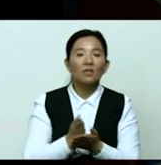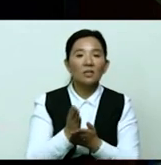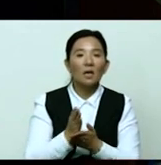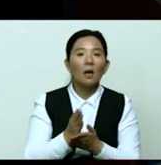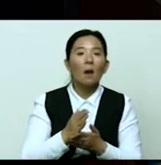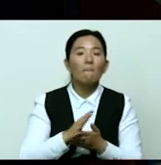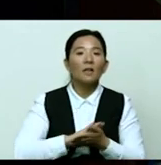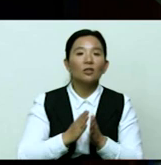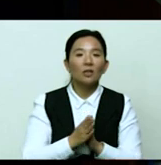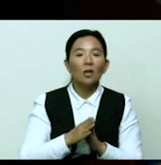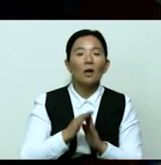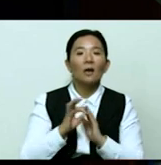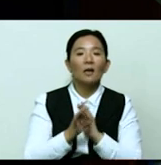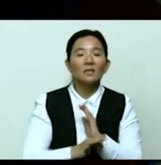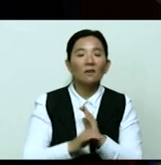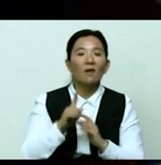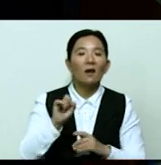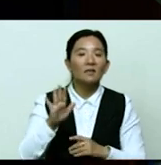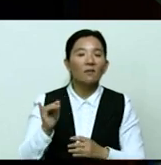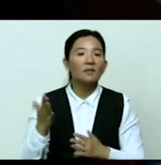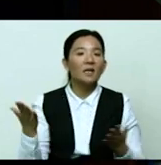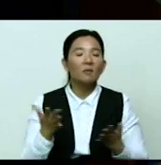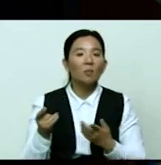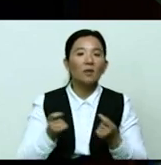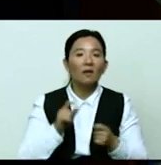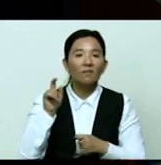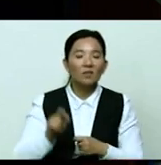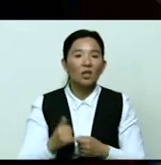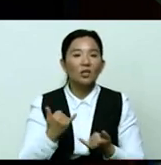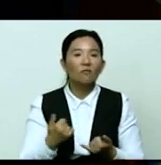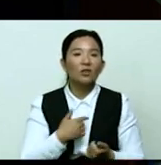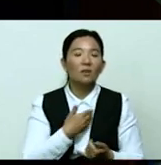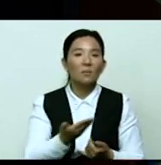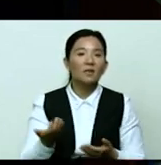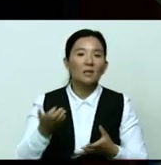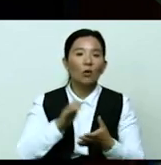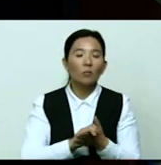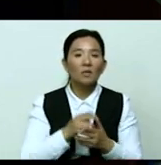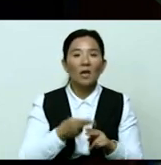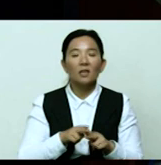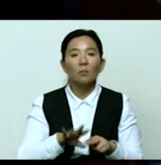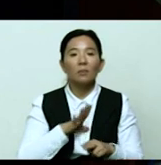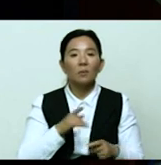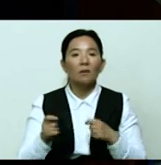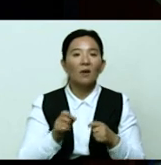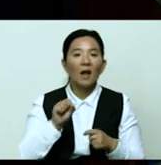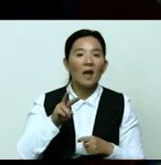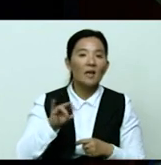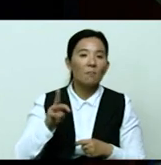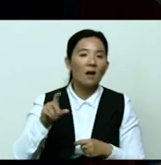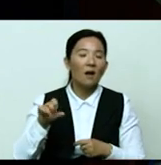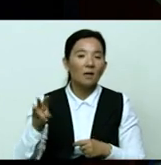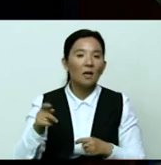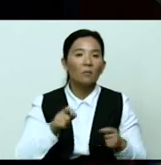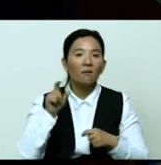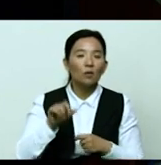положение Коканского ханства. С какими правителями сегодня мы ознакомились? Это было правление Алимхана,